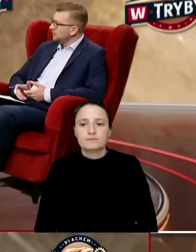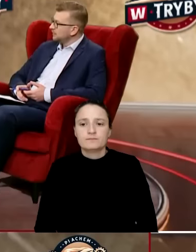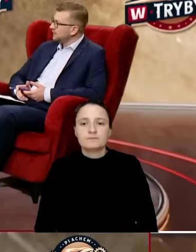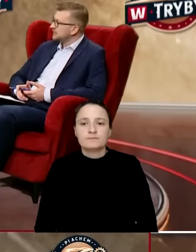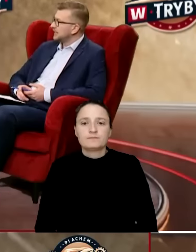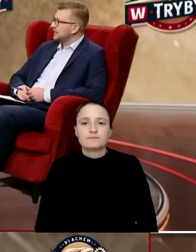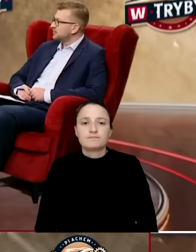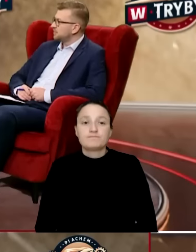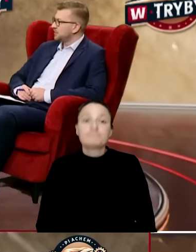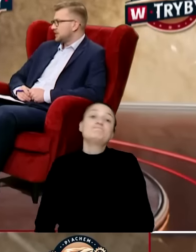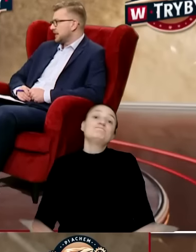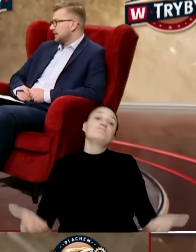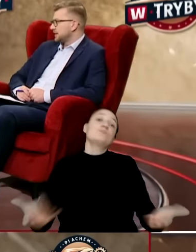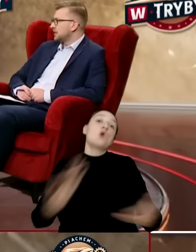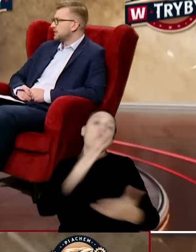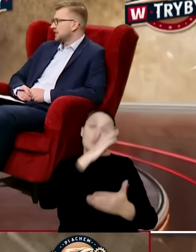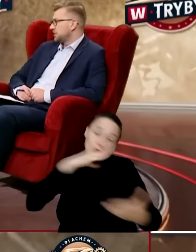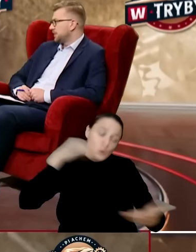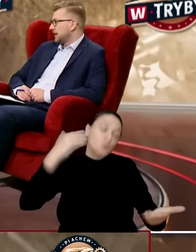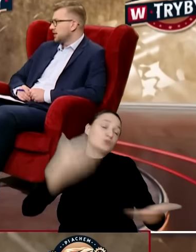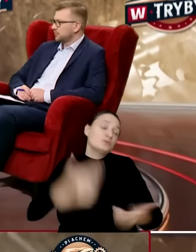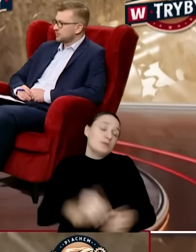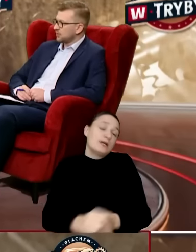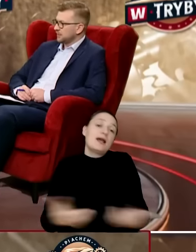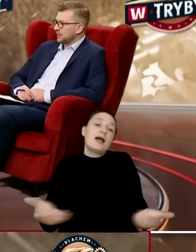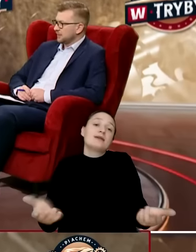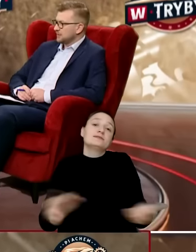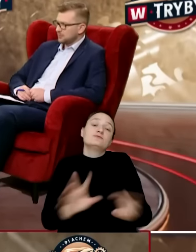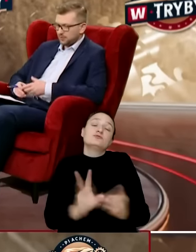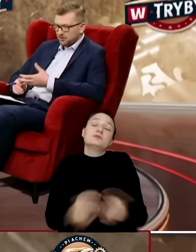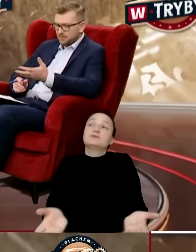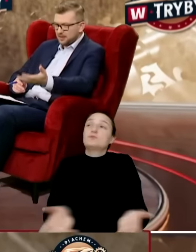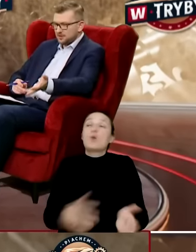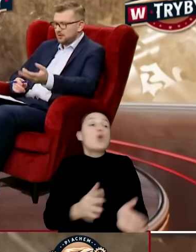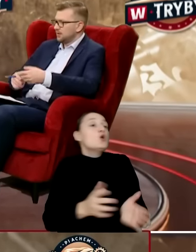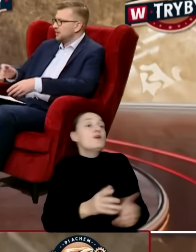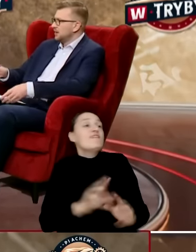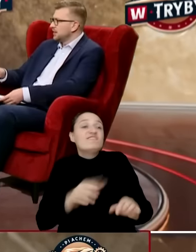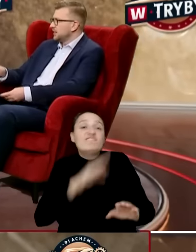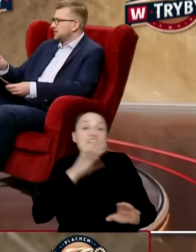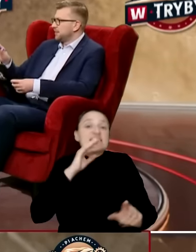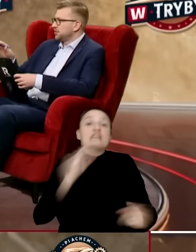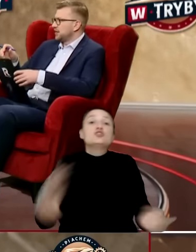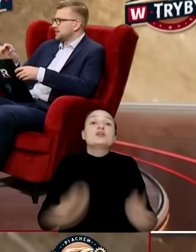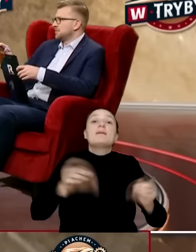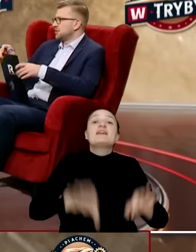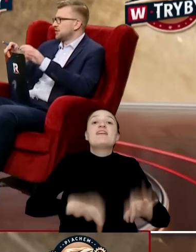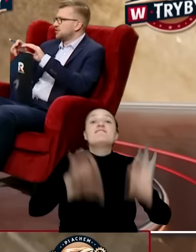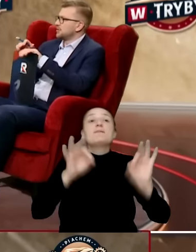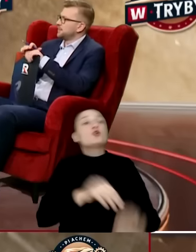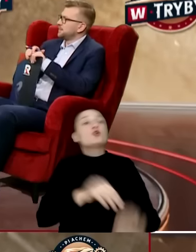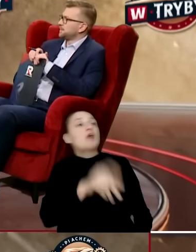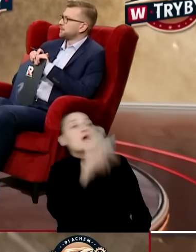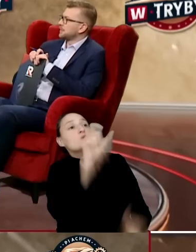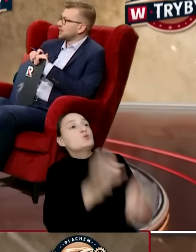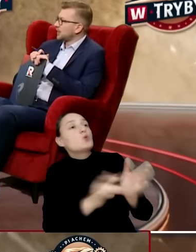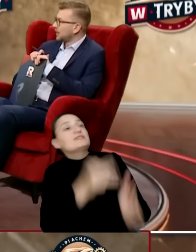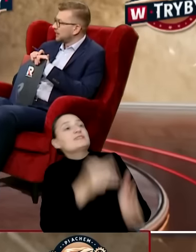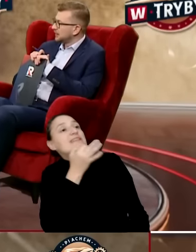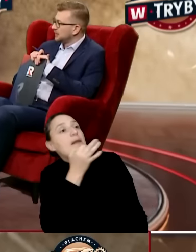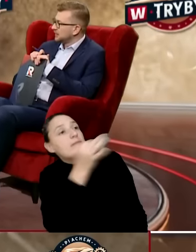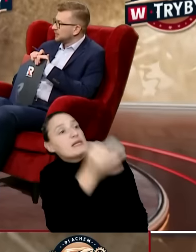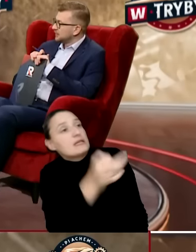No i uśmiecha się jeszcze. Wystarczy być statystą, tak, zadać pytanie, tak. Tuskowi na wiecu, proszę bardzo. Ileś tam ale tysięcy ten Tusk miesięcy. To muszę pan powiedzieć